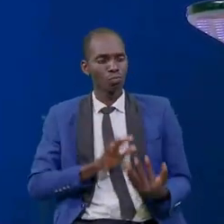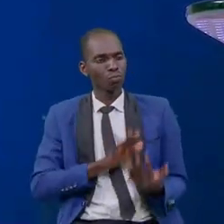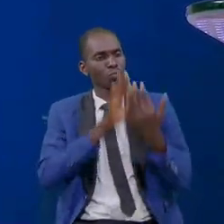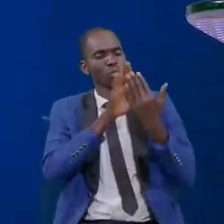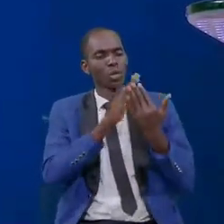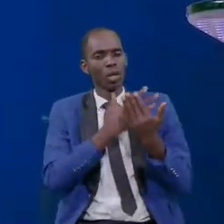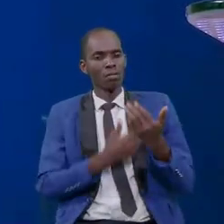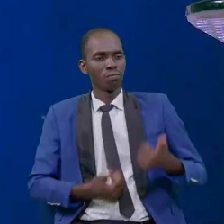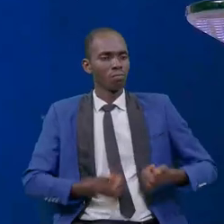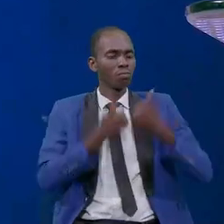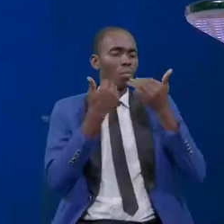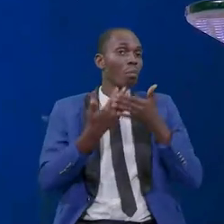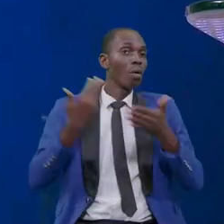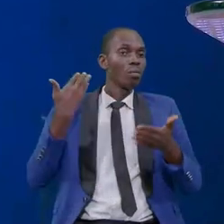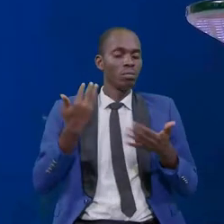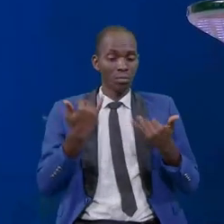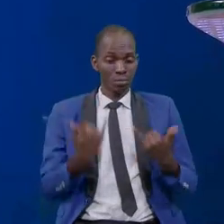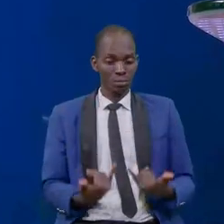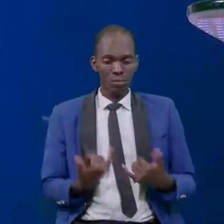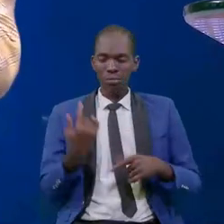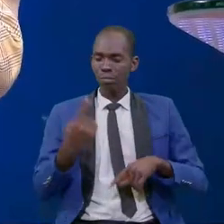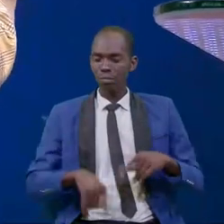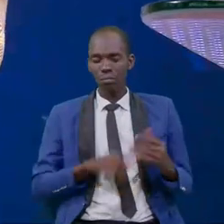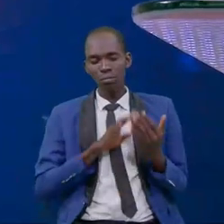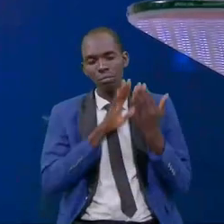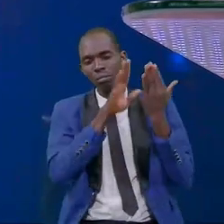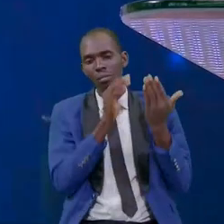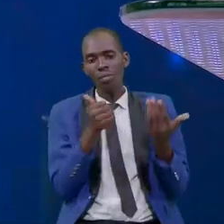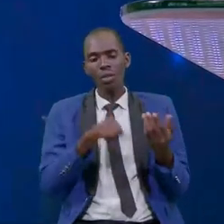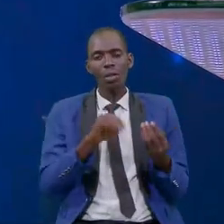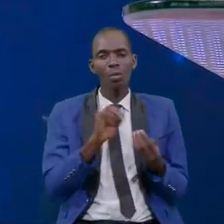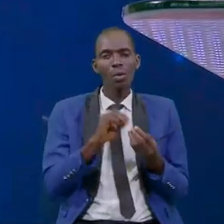peureux et les choses auxquelles on faisait face dans la vie, on ne peut plus